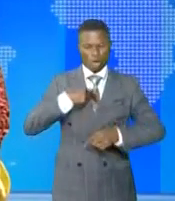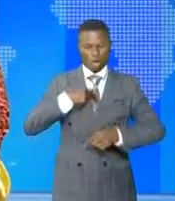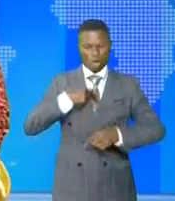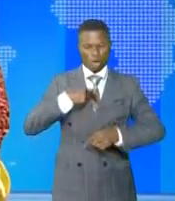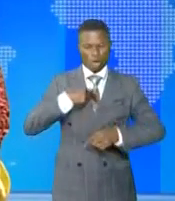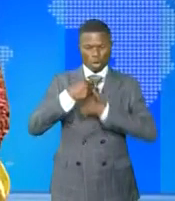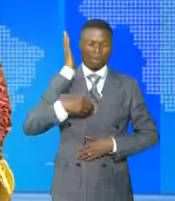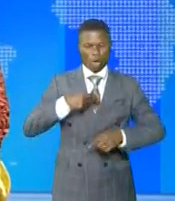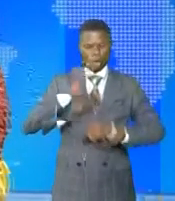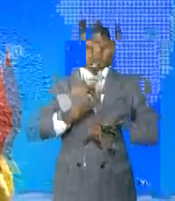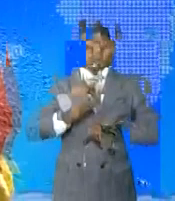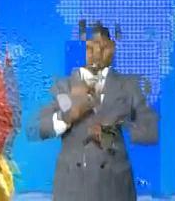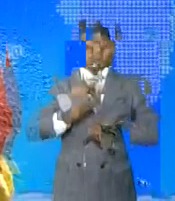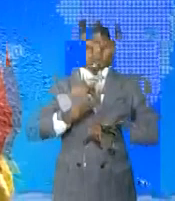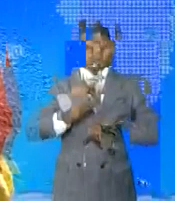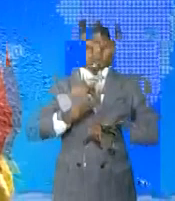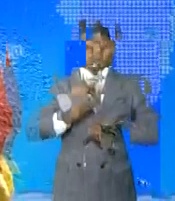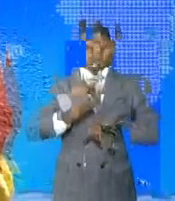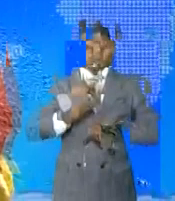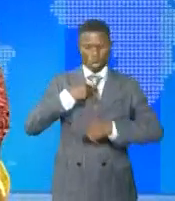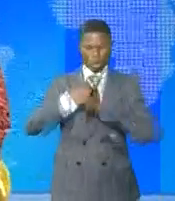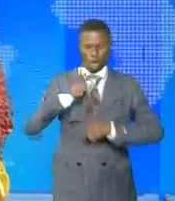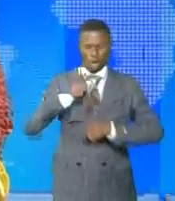édition d'information sur